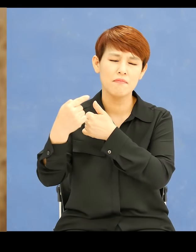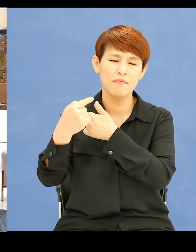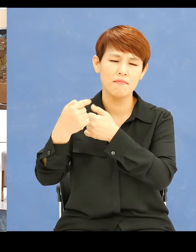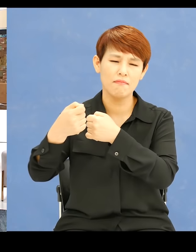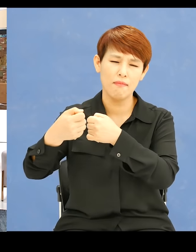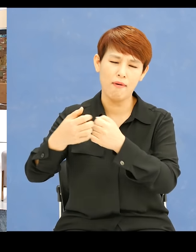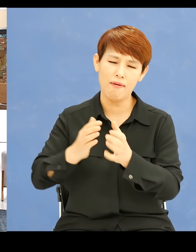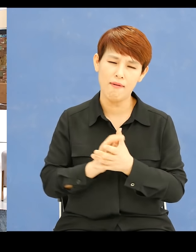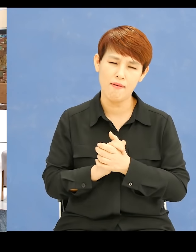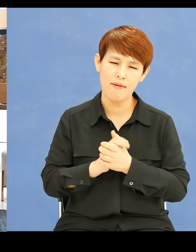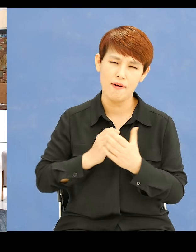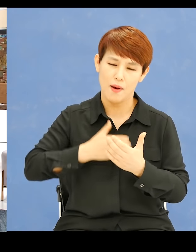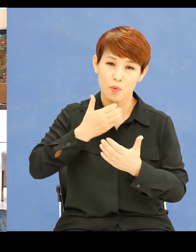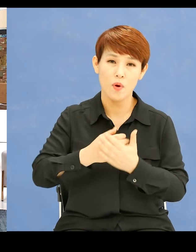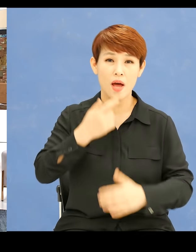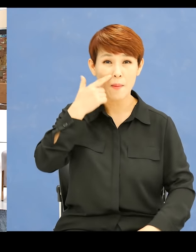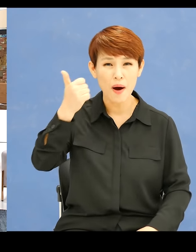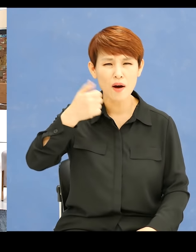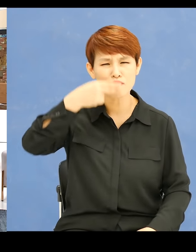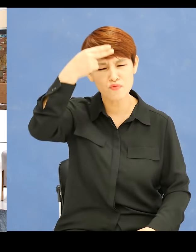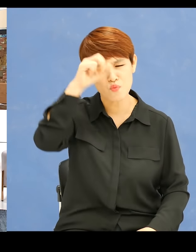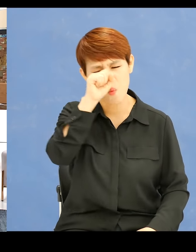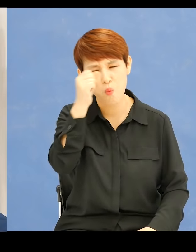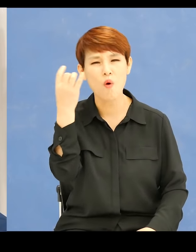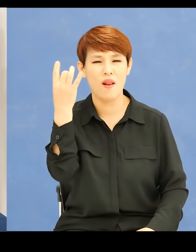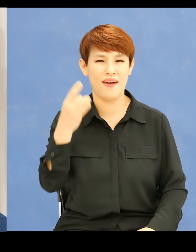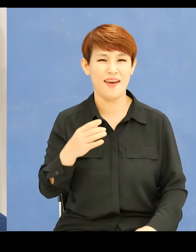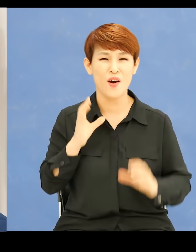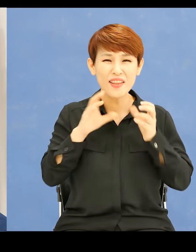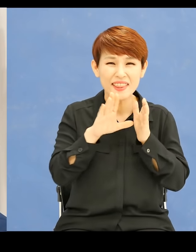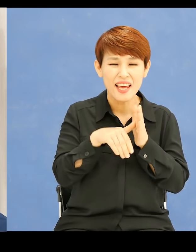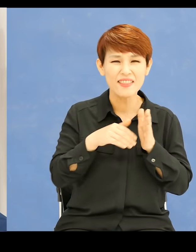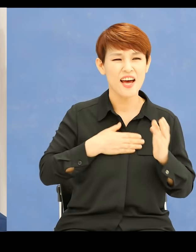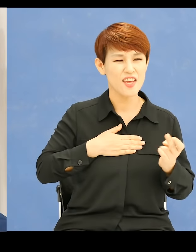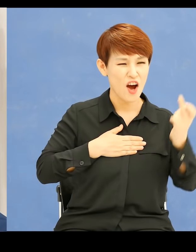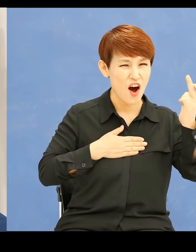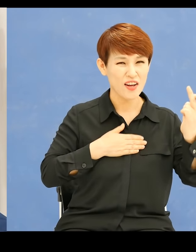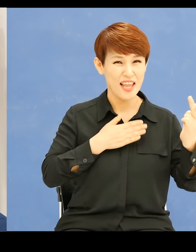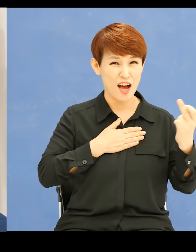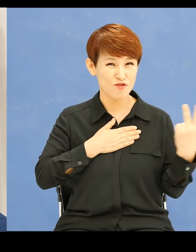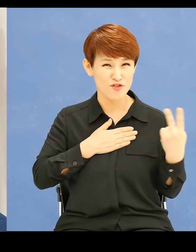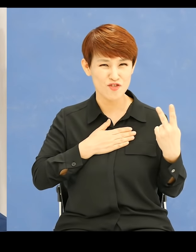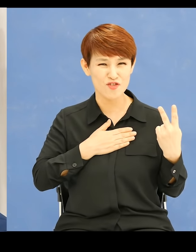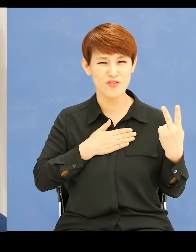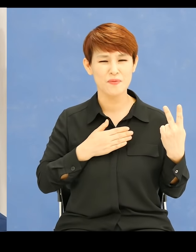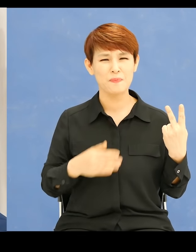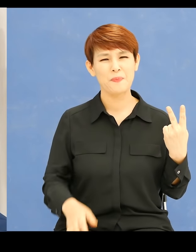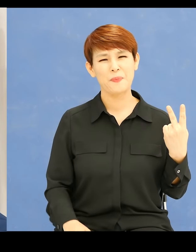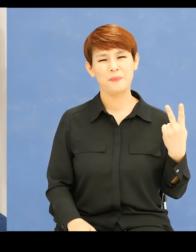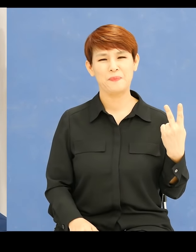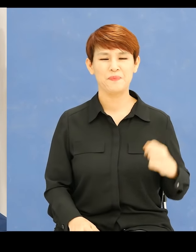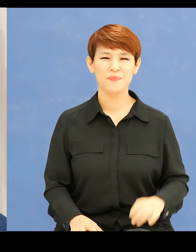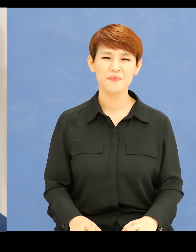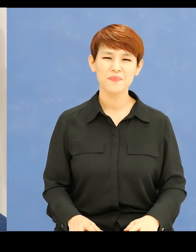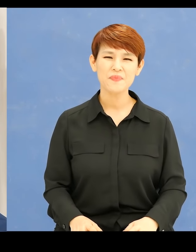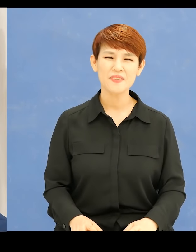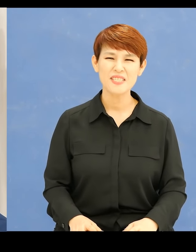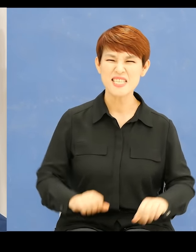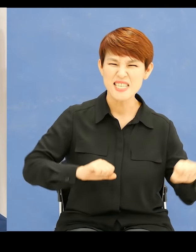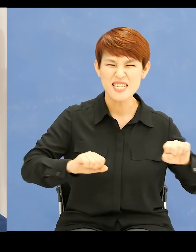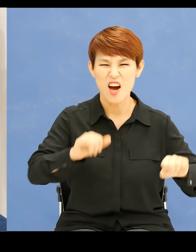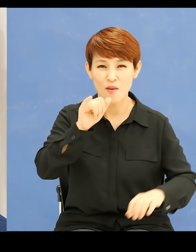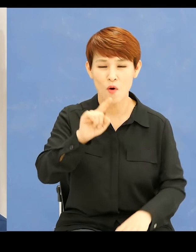가르침이. 저희 아버지는 원래 술 좋아하시고 그래서 뭐 어릴 적에는 형님하고 저하고는 아버지 이제 술 마음이 이렇게 너무 또